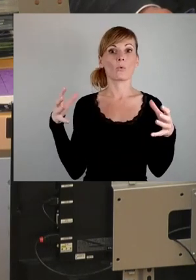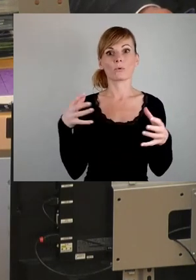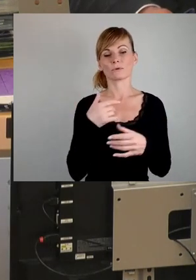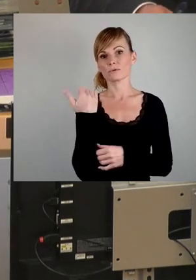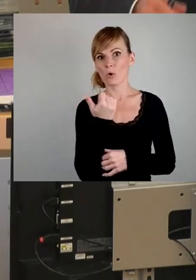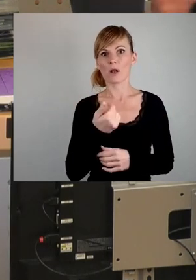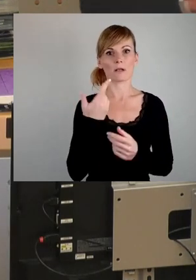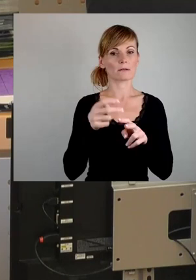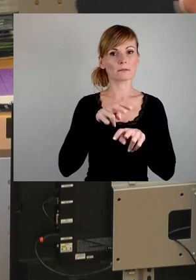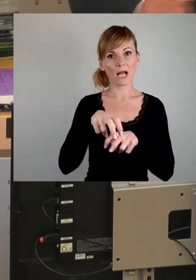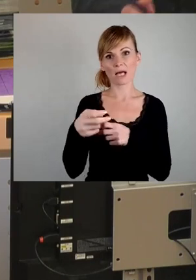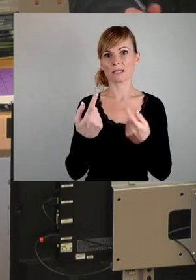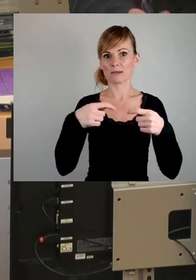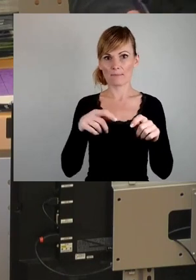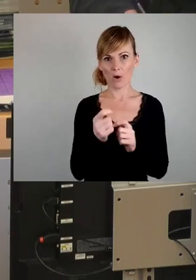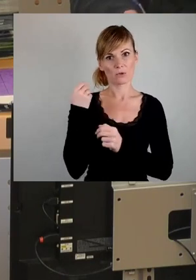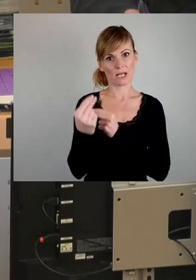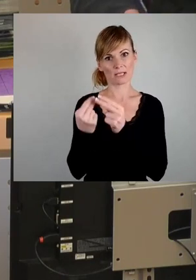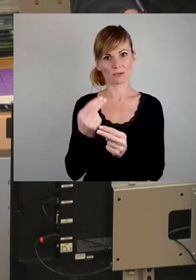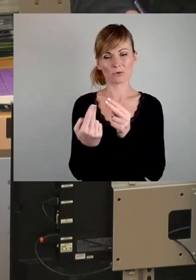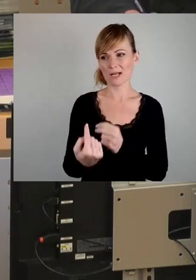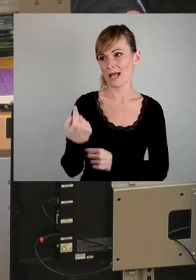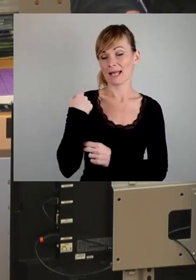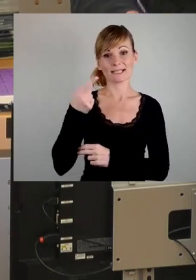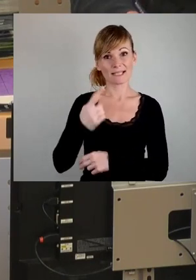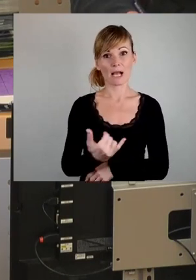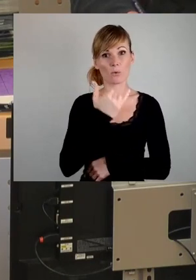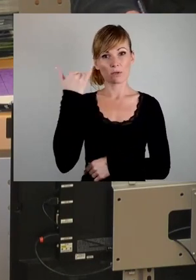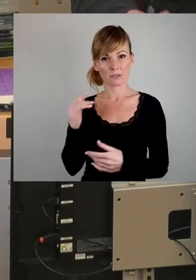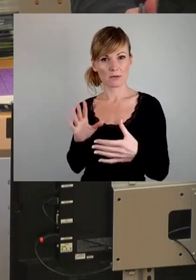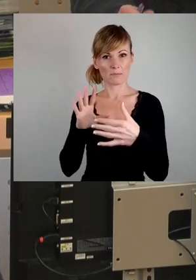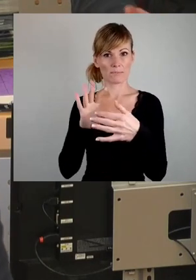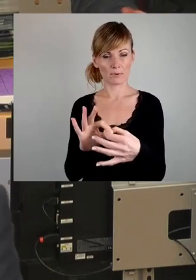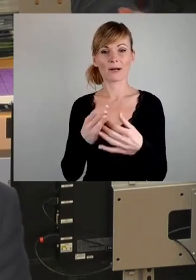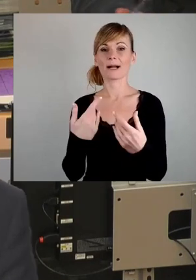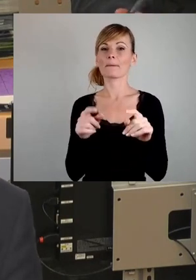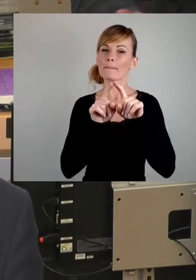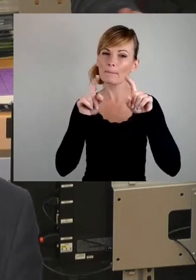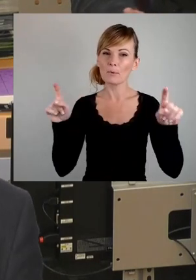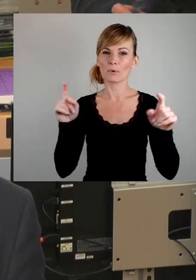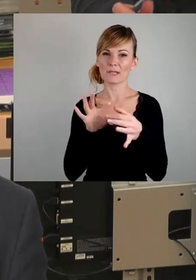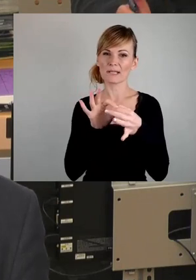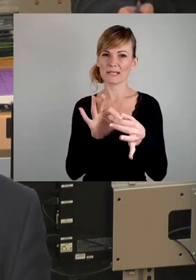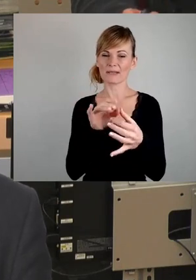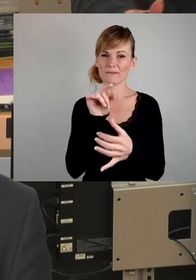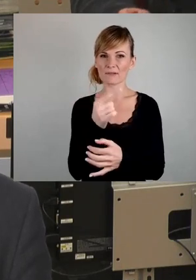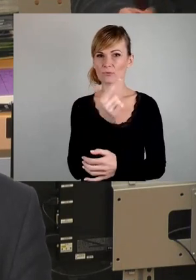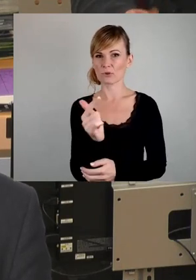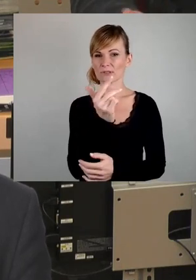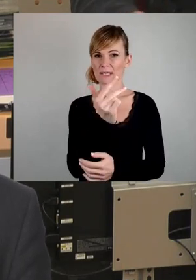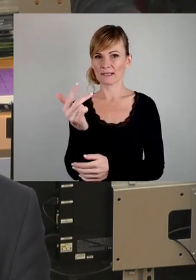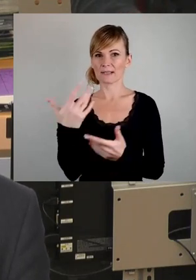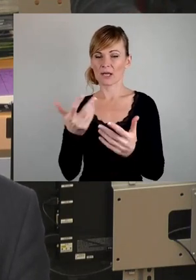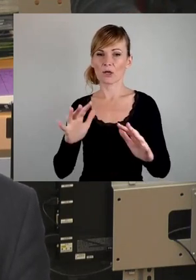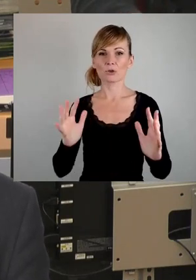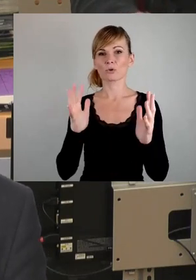Jahrhunderte anknüpft. Als Leitmotiv der BUGA 2033 fungieren die Trümmerberge und